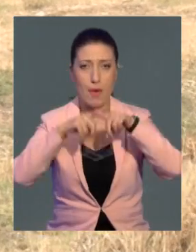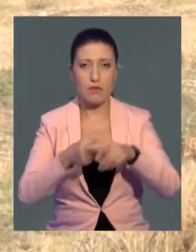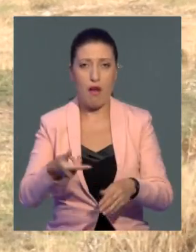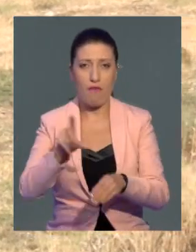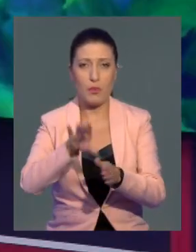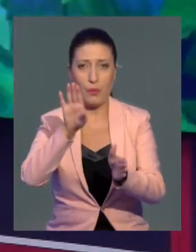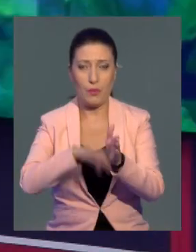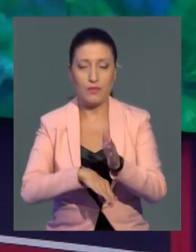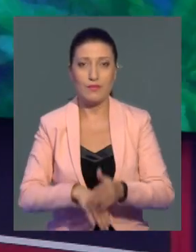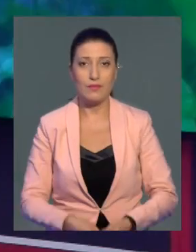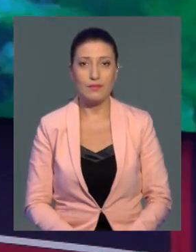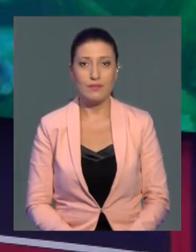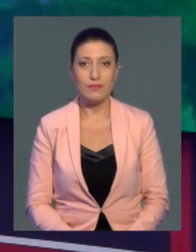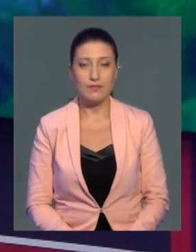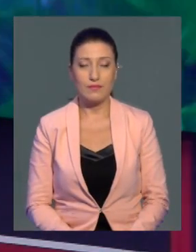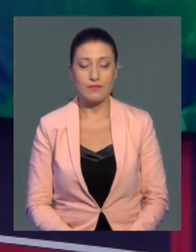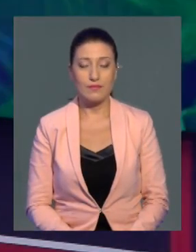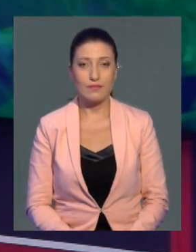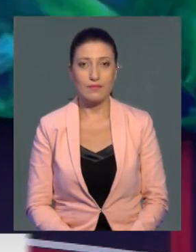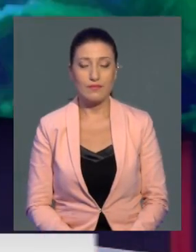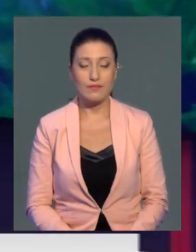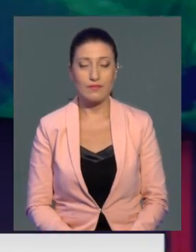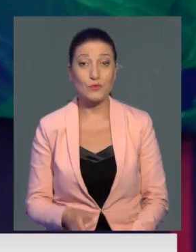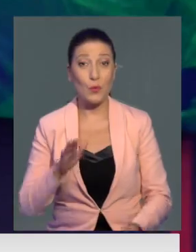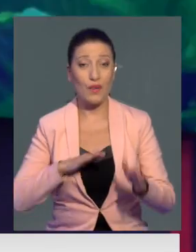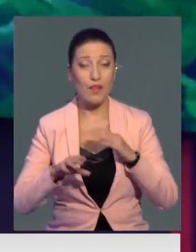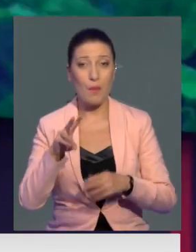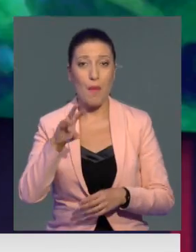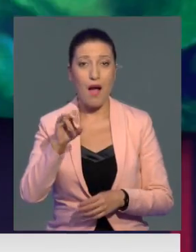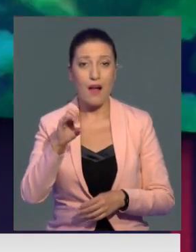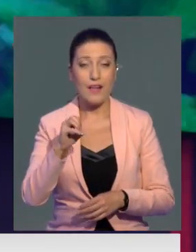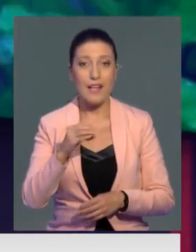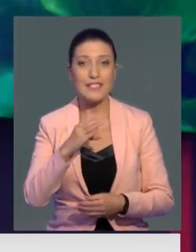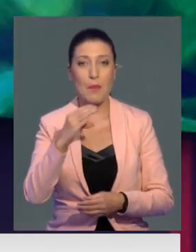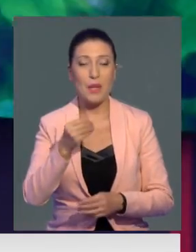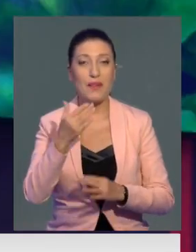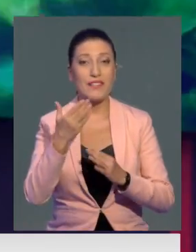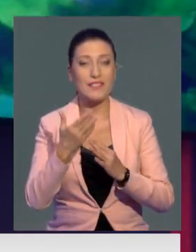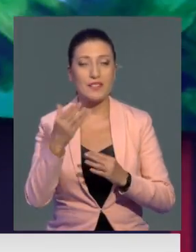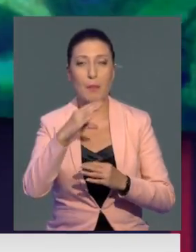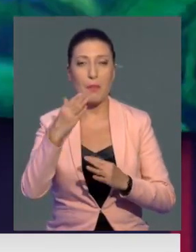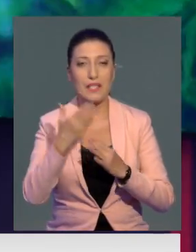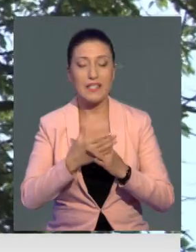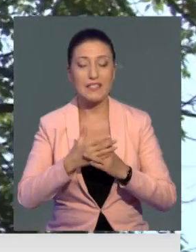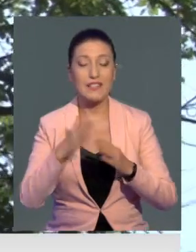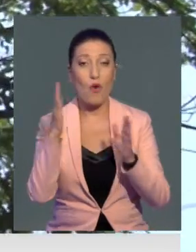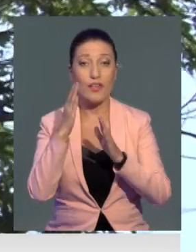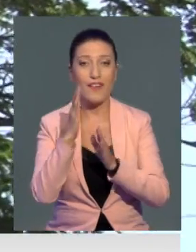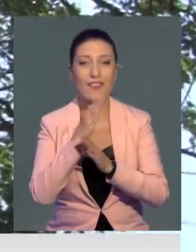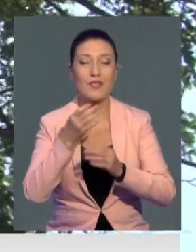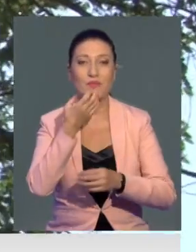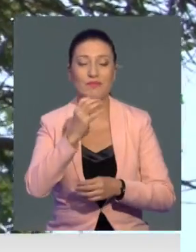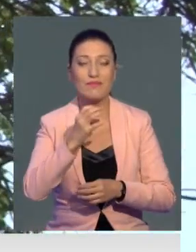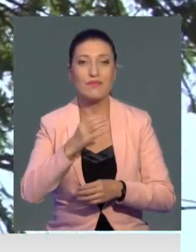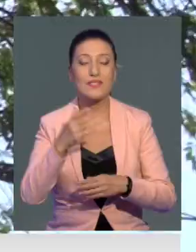Հայլուր։ Ի ուրախություն նաև փոքրիկ Մանեի, սեպտեմբերի կեսերից եղանակը կտաքանա։ Երկրի գլխավոր օթերևութաբանը